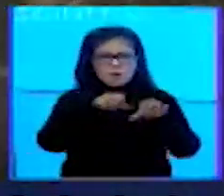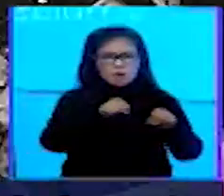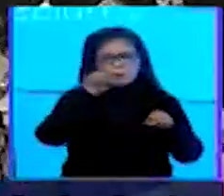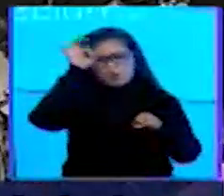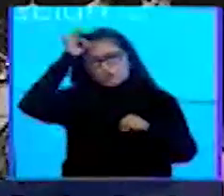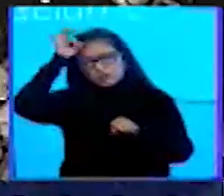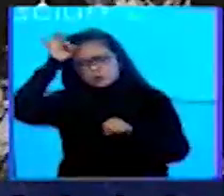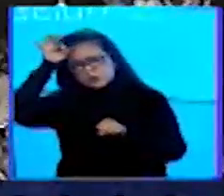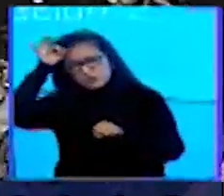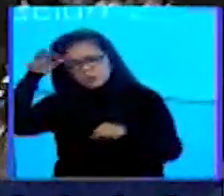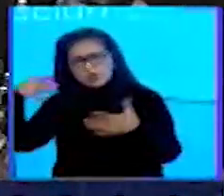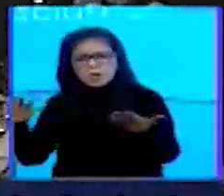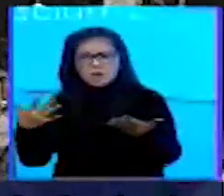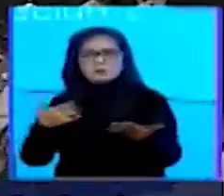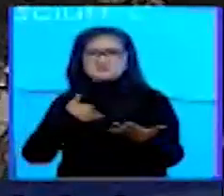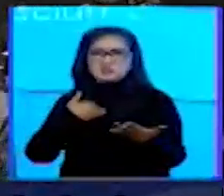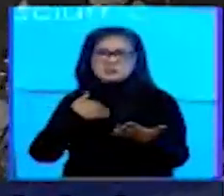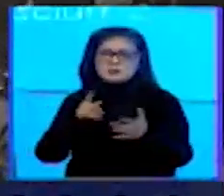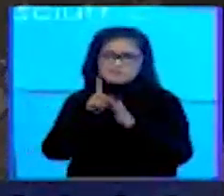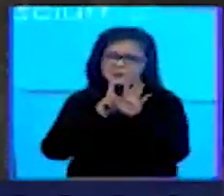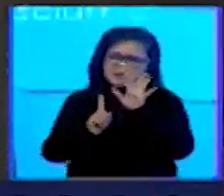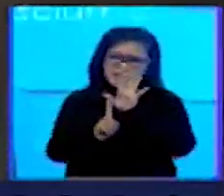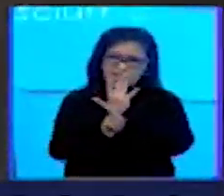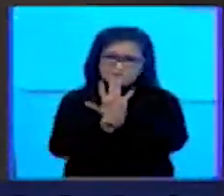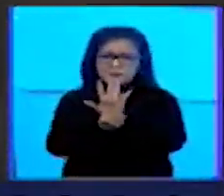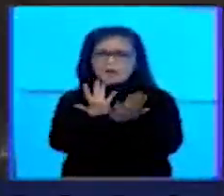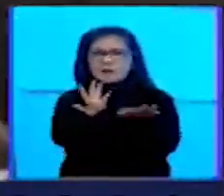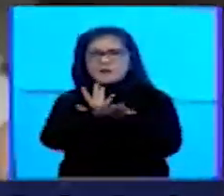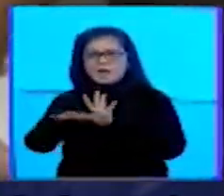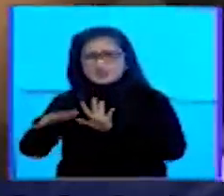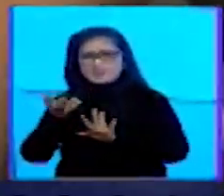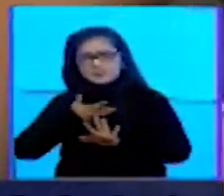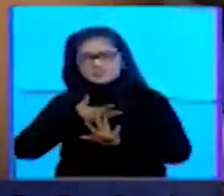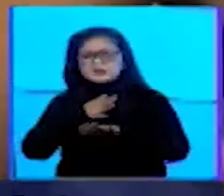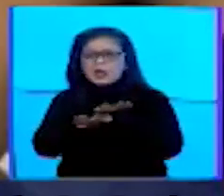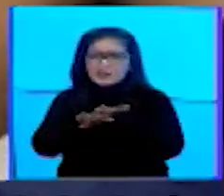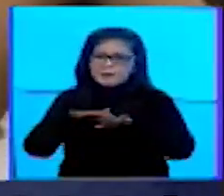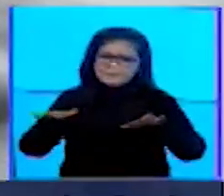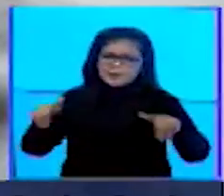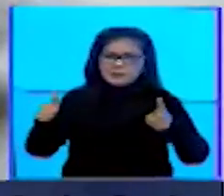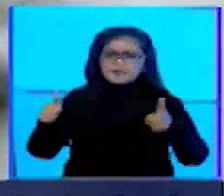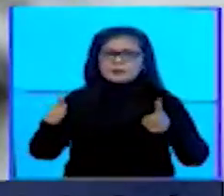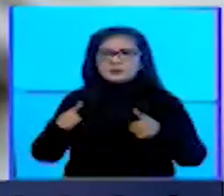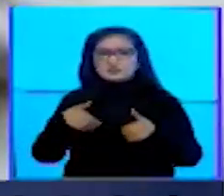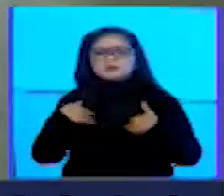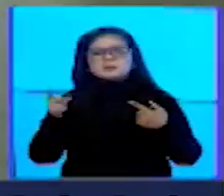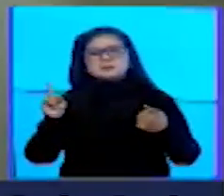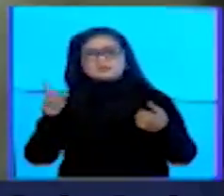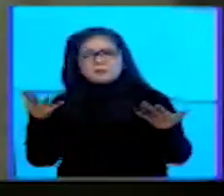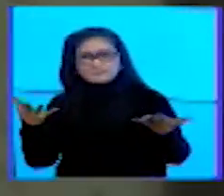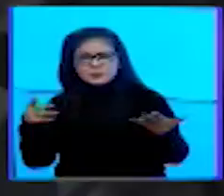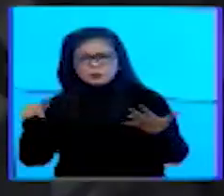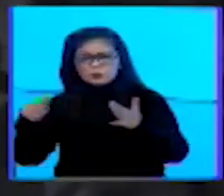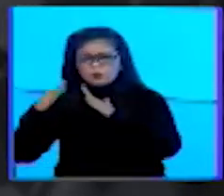saya yang maju. Jadi mereka sekarang merasa terlindungi, harapan kita mereka itu kembali ke keluarganya.